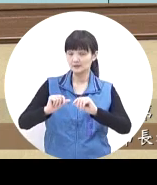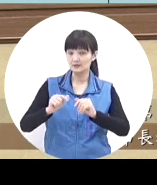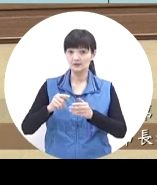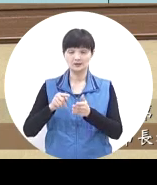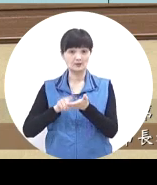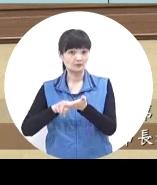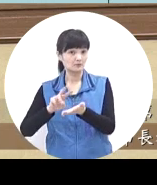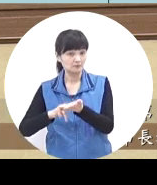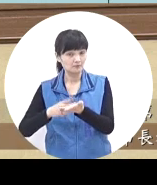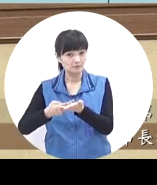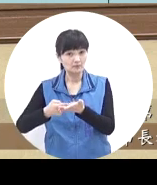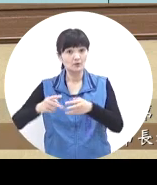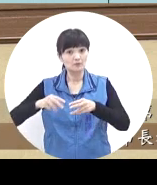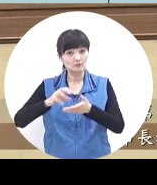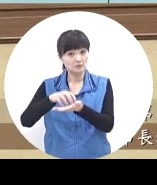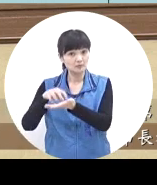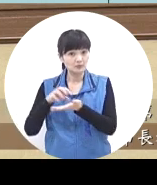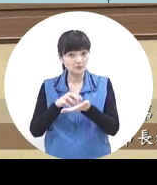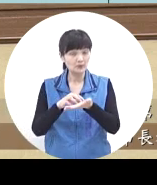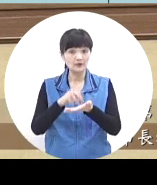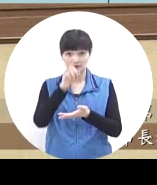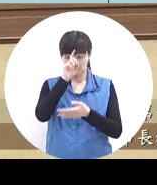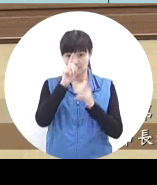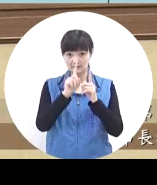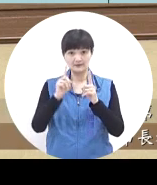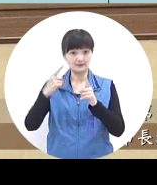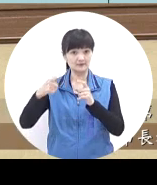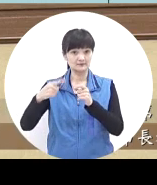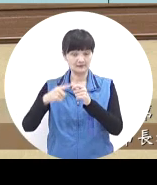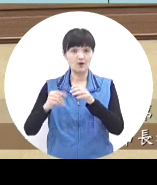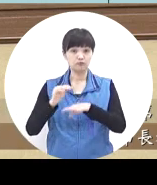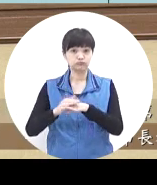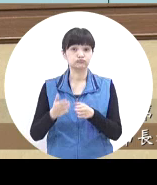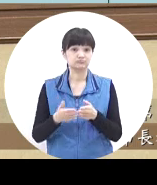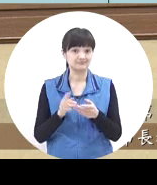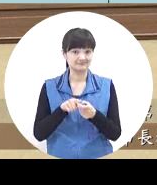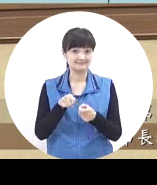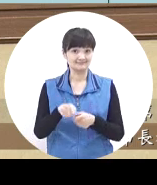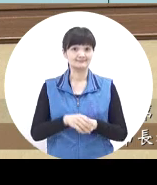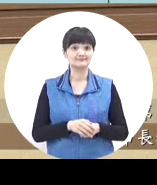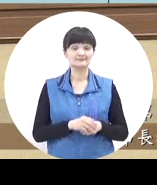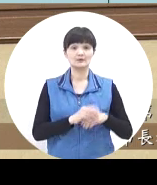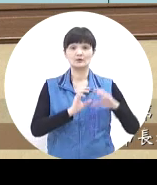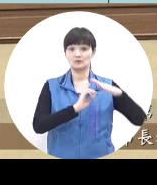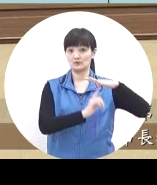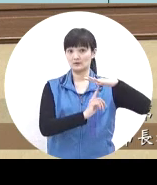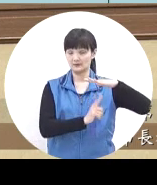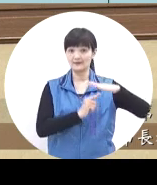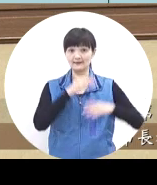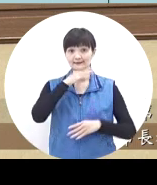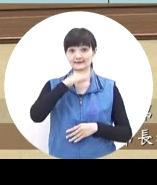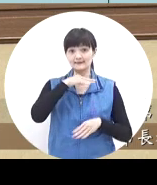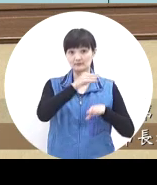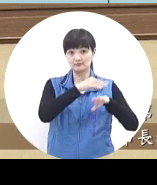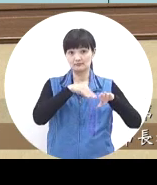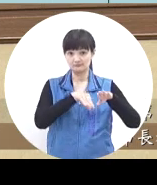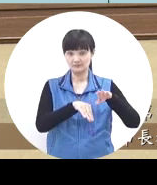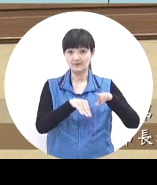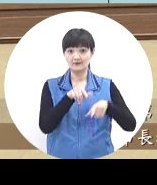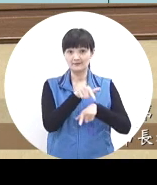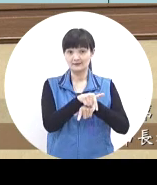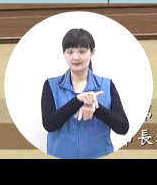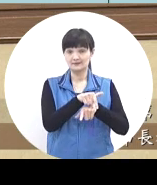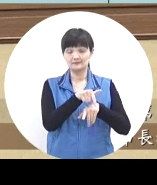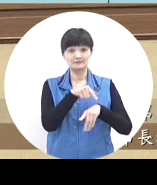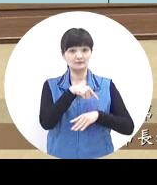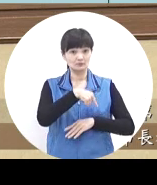望116年完工。至于国一汐止交流道南下的入口匝道，希望在核